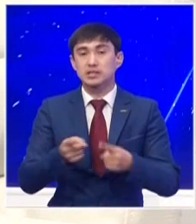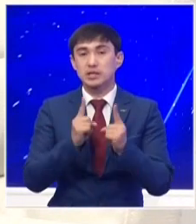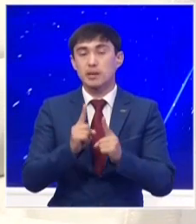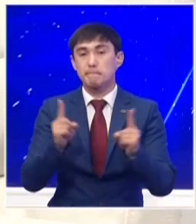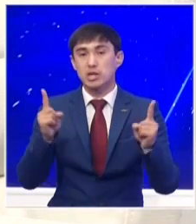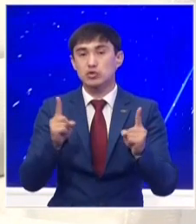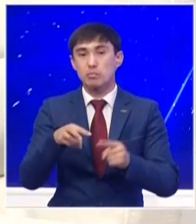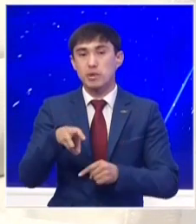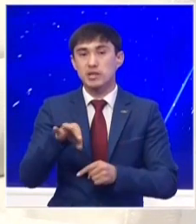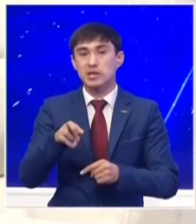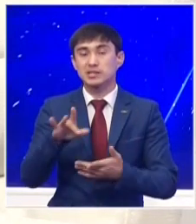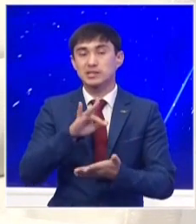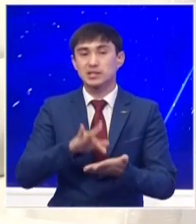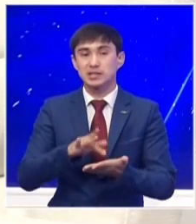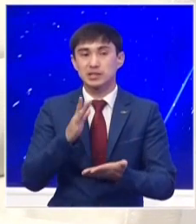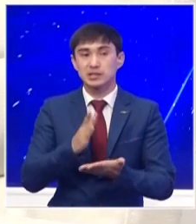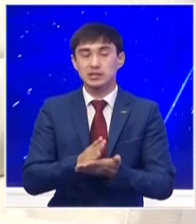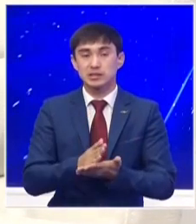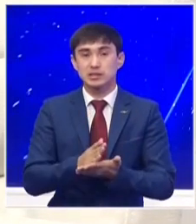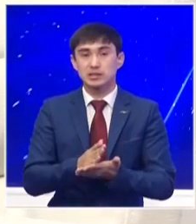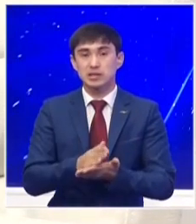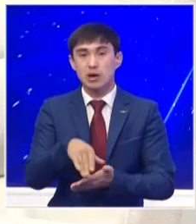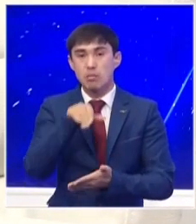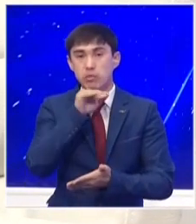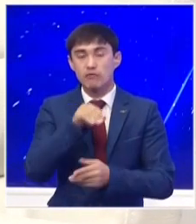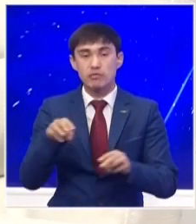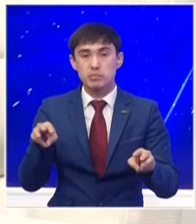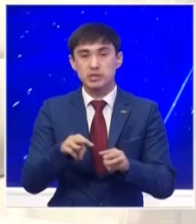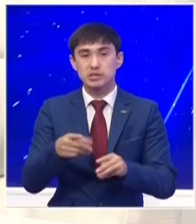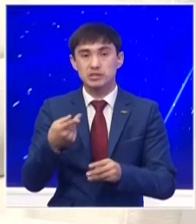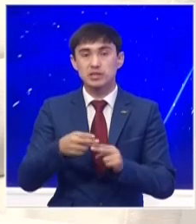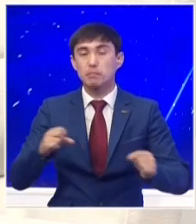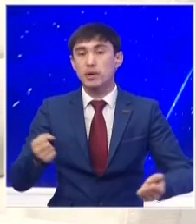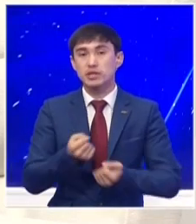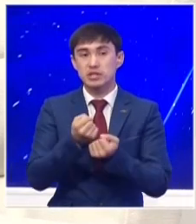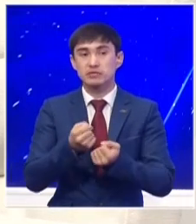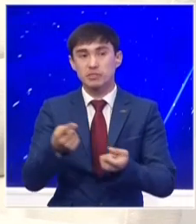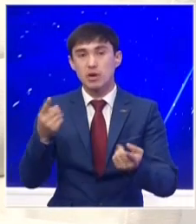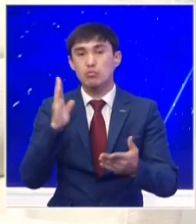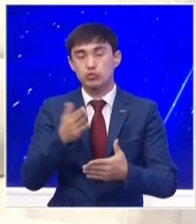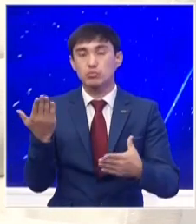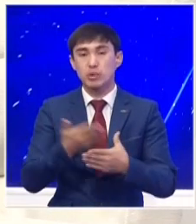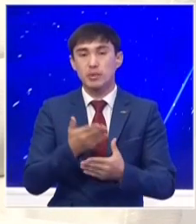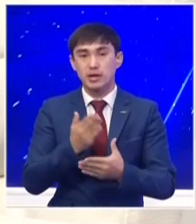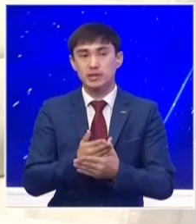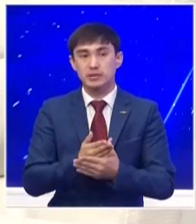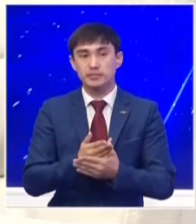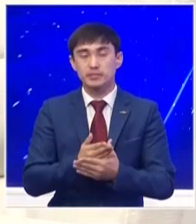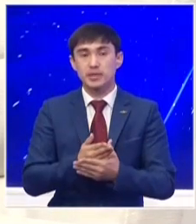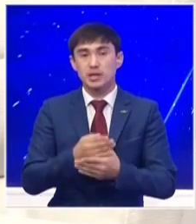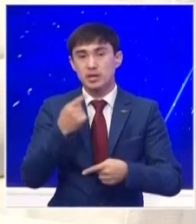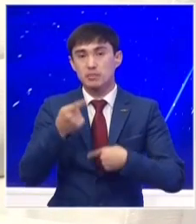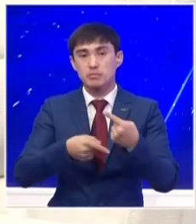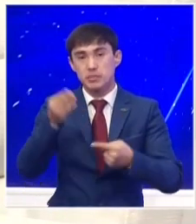большого медиа-центра. И, ну, мы как профильное министерство это поддерживаем, будем помогать методически